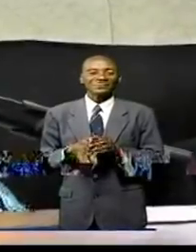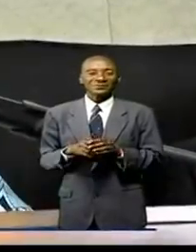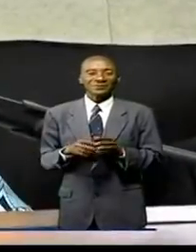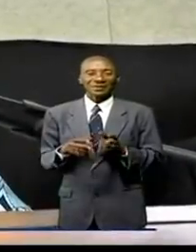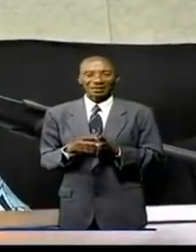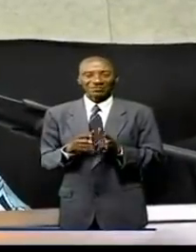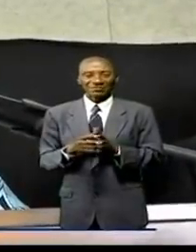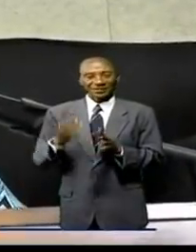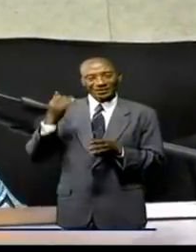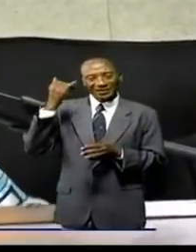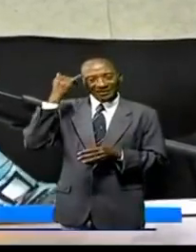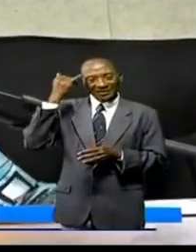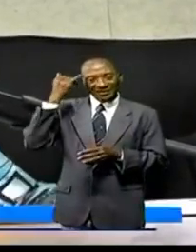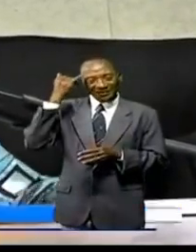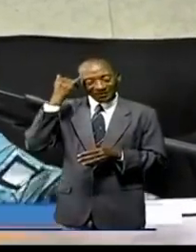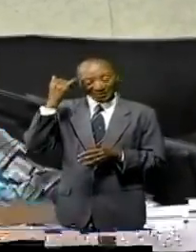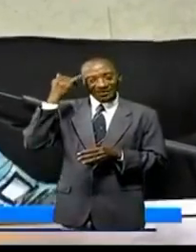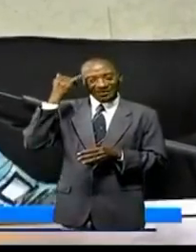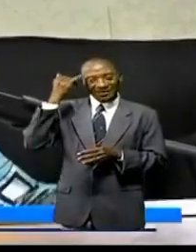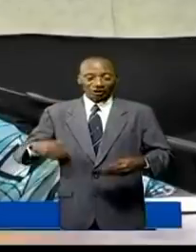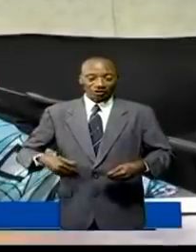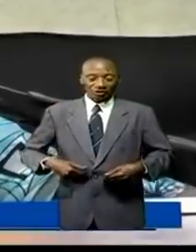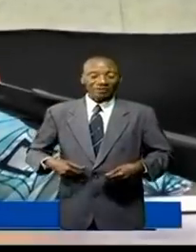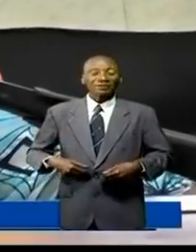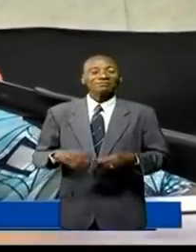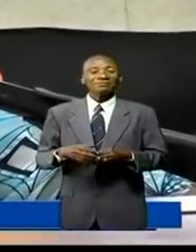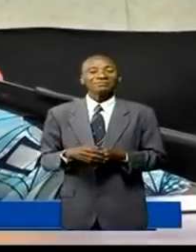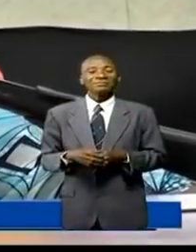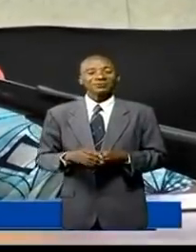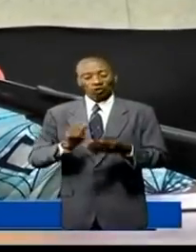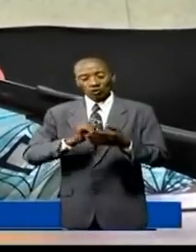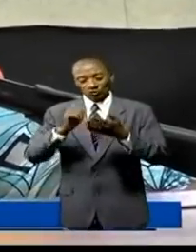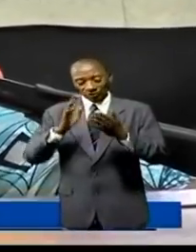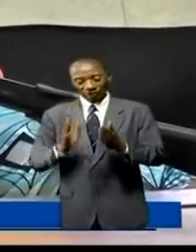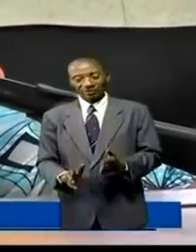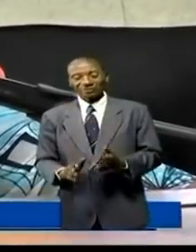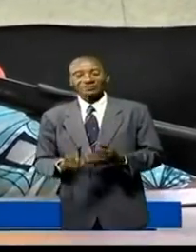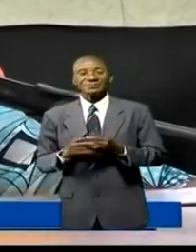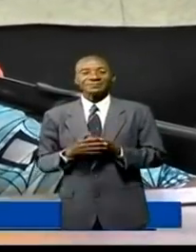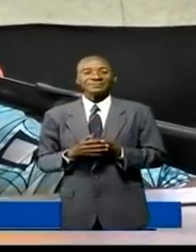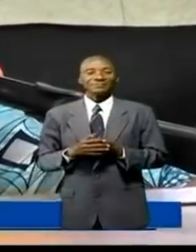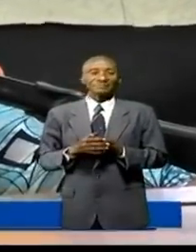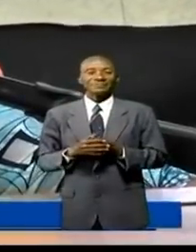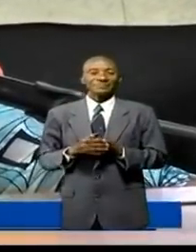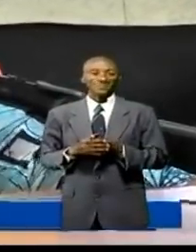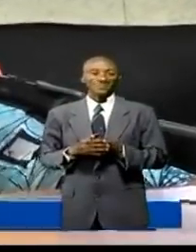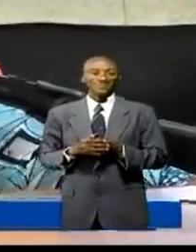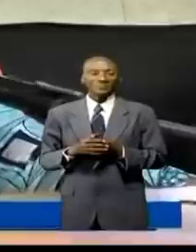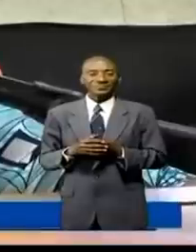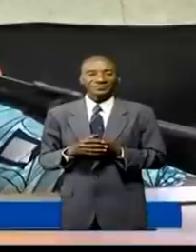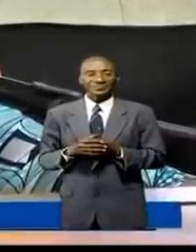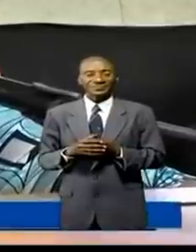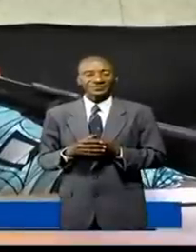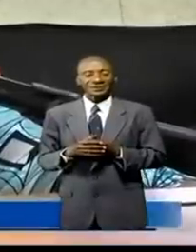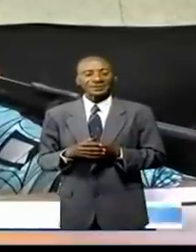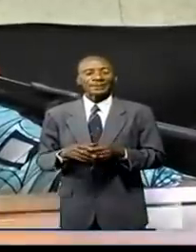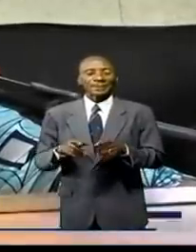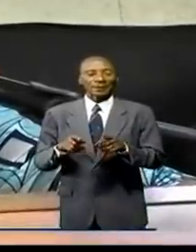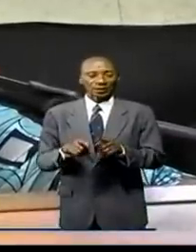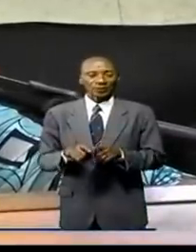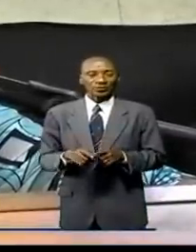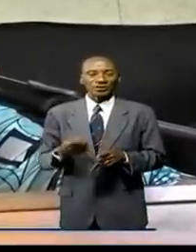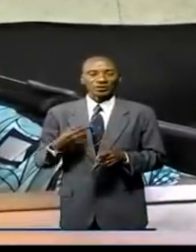théâtre constituant direct grâce à son sillagie et au Djoukouège, un